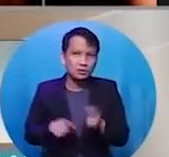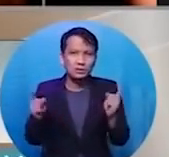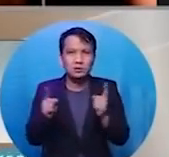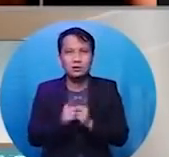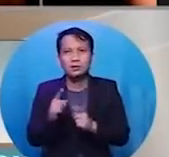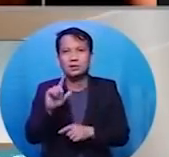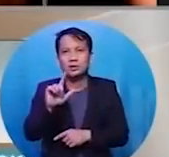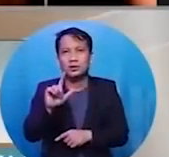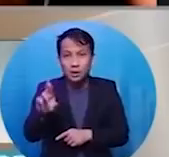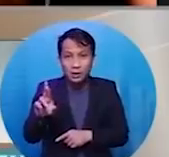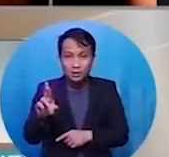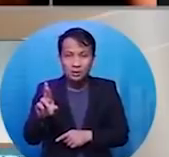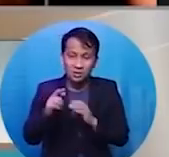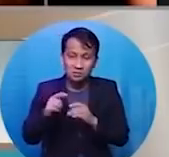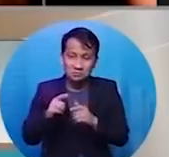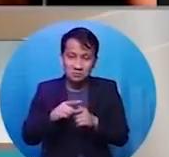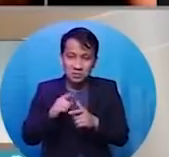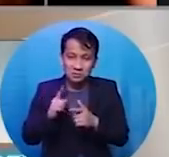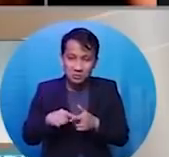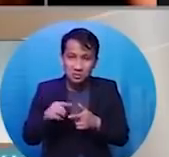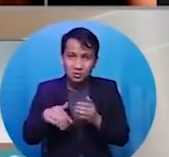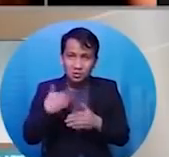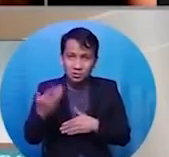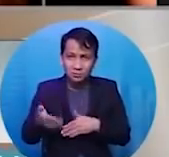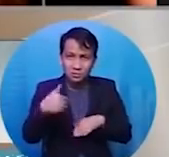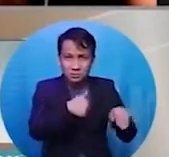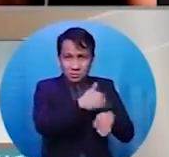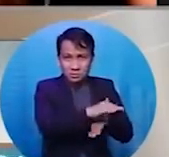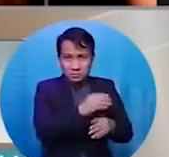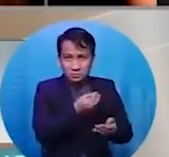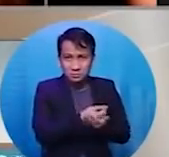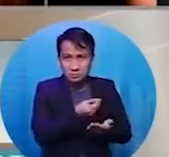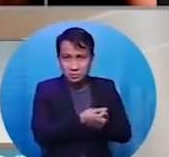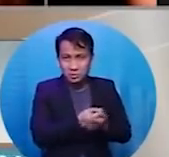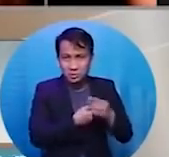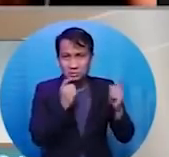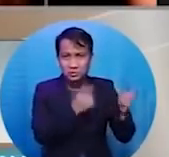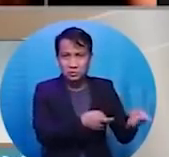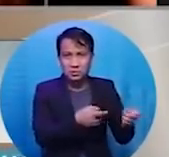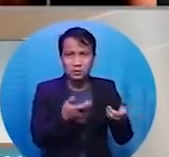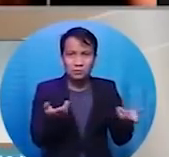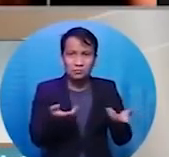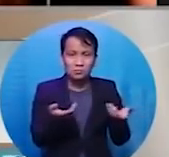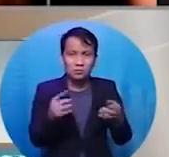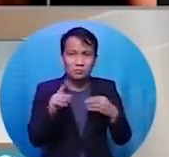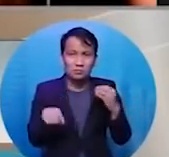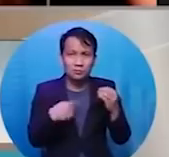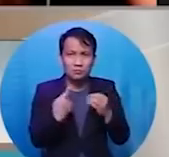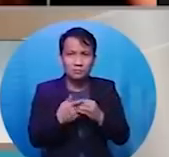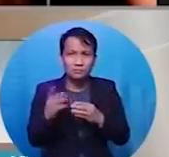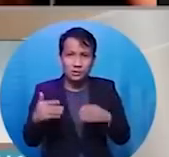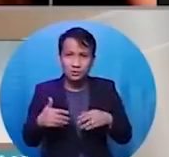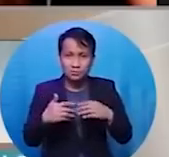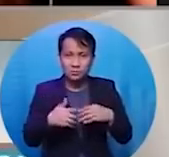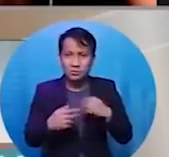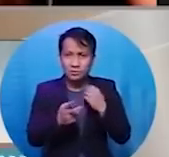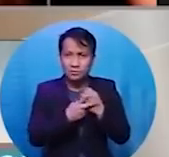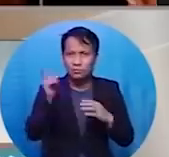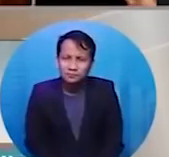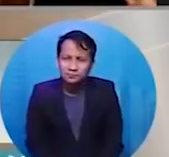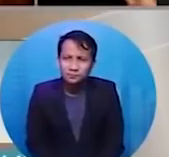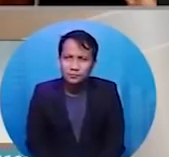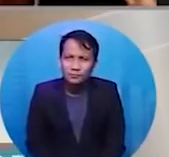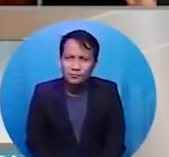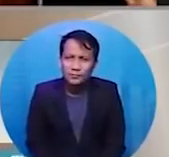long distance hindi relationship. And yet, kayo po'y bigay ng bigay sa kanya ng pera, regalo, hanggang sa nag-invest pa kayo sa house and lot. Why did you do